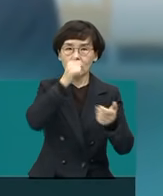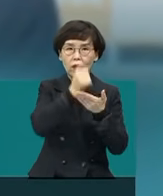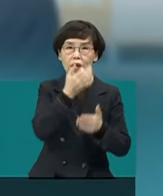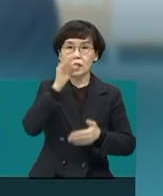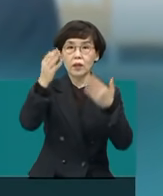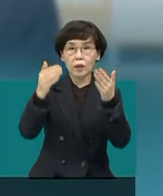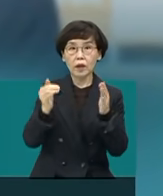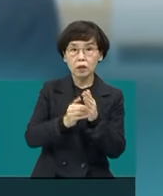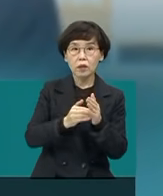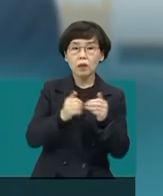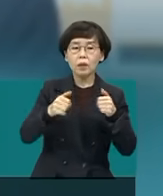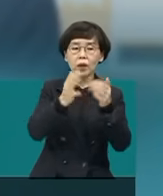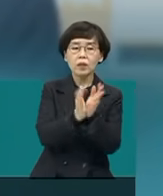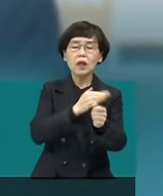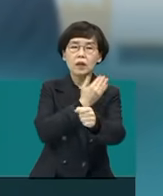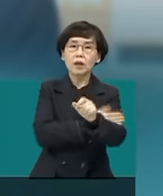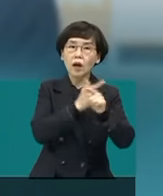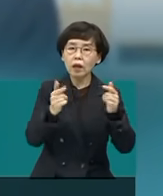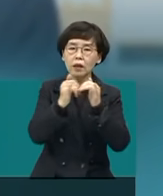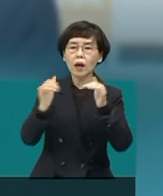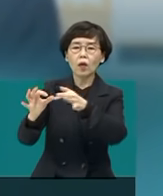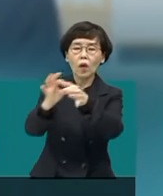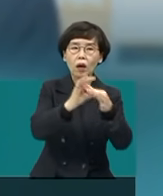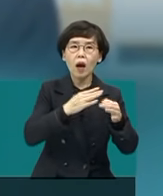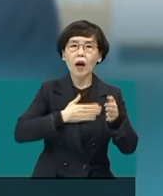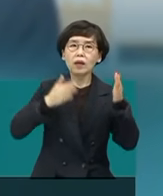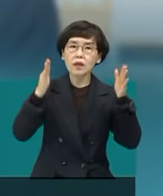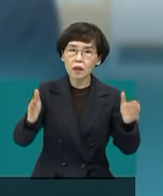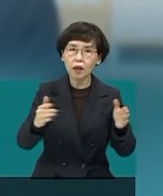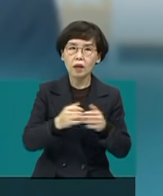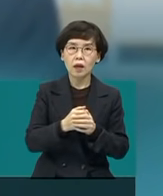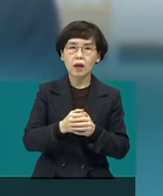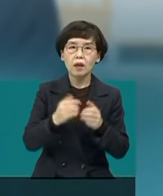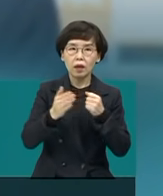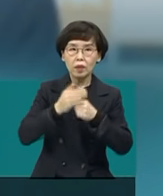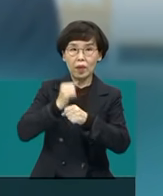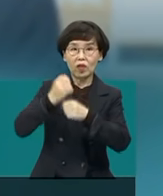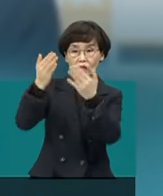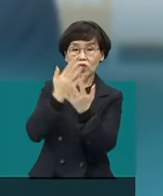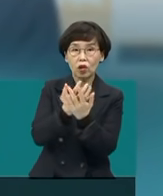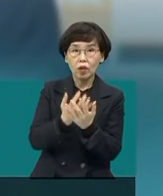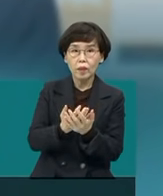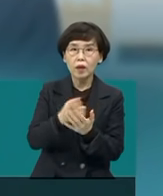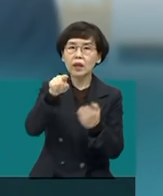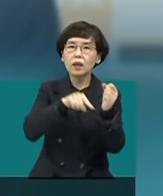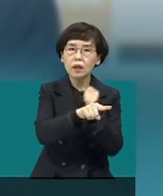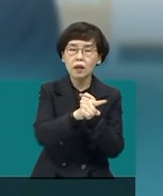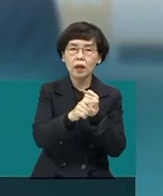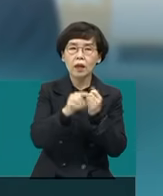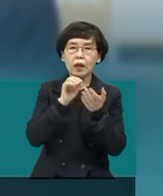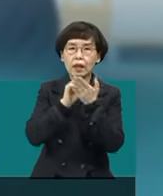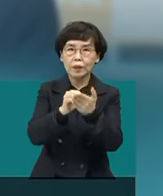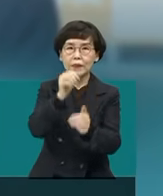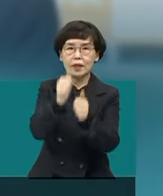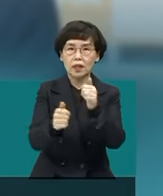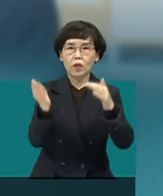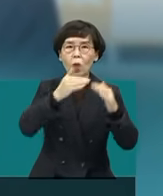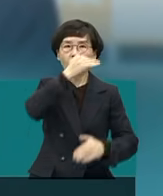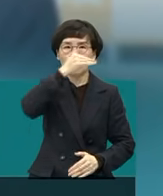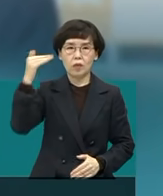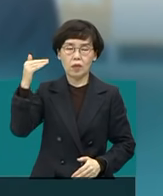능력이 아닌 인맥에 의해서 발급된 서류라면서 이는 입시 공정성을 훼손한 거라고 밝혔습니다. 배준호